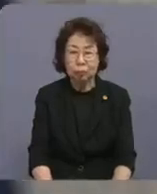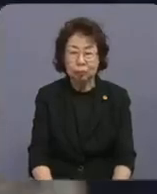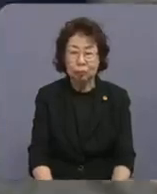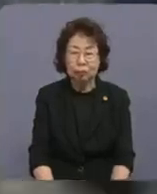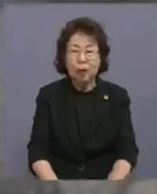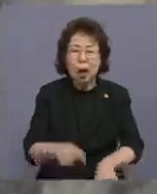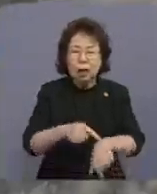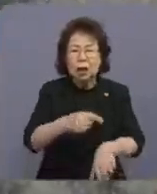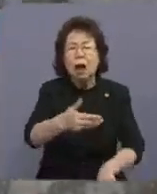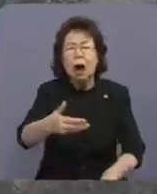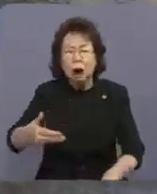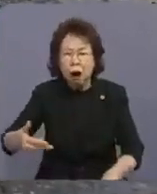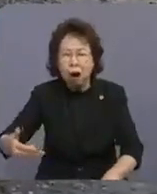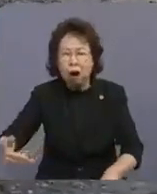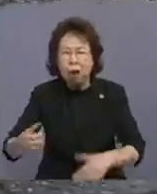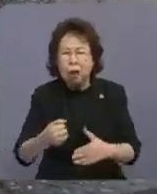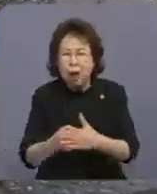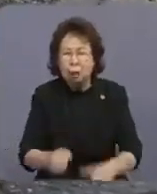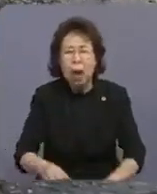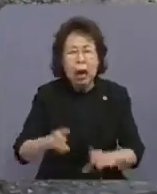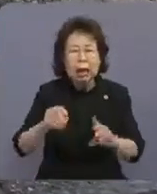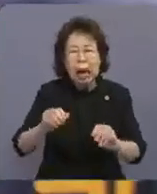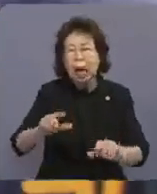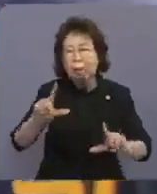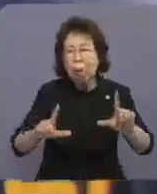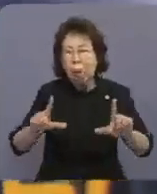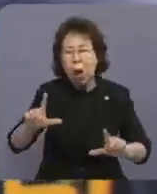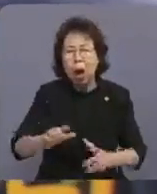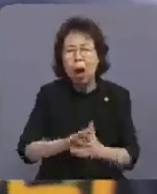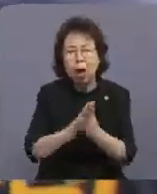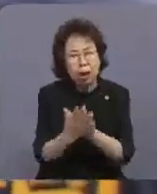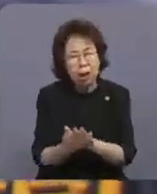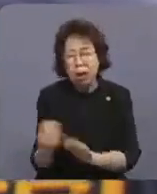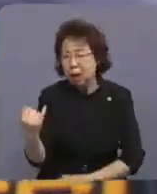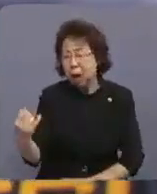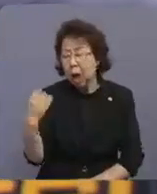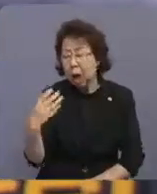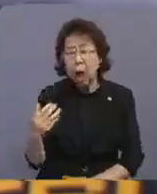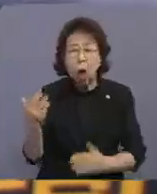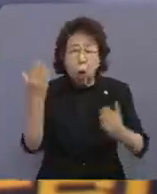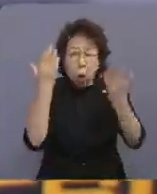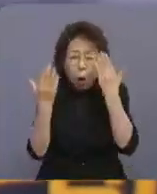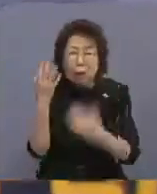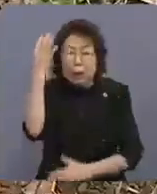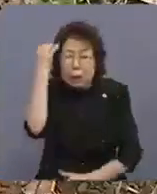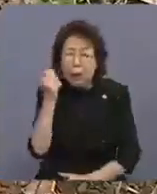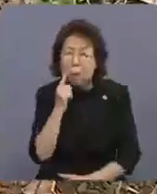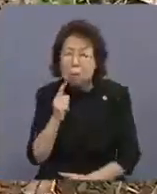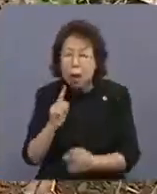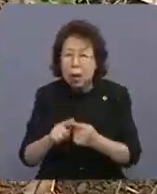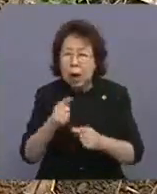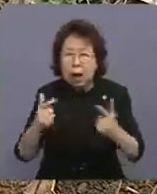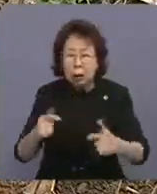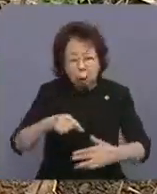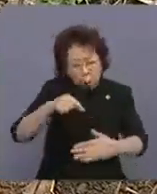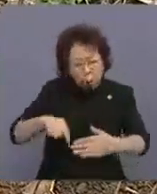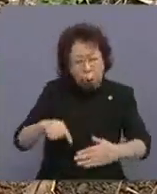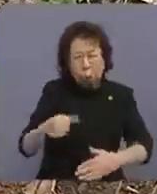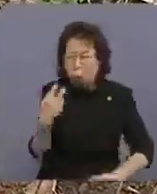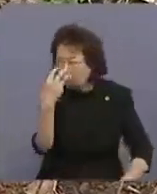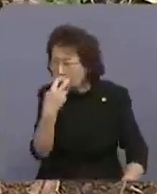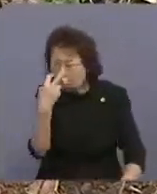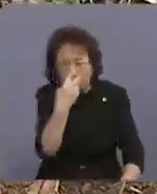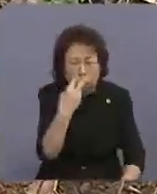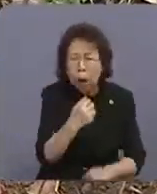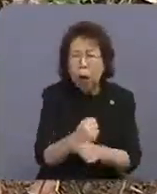시간이 좀 많이 경과되다 보니까 지형을 피의자가 정확하게 확인된 상황이 아니라가지고 그 범위 안에서 또 그 범위 안에